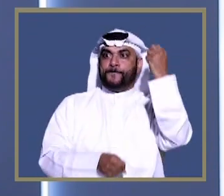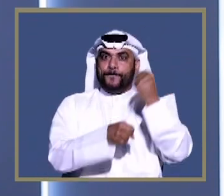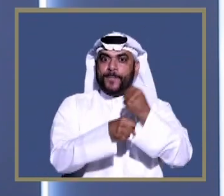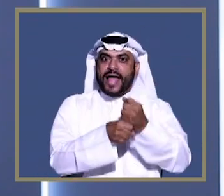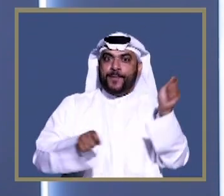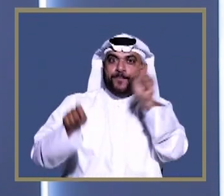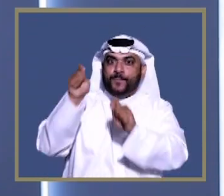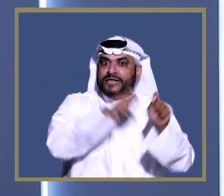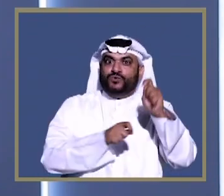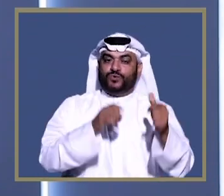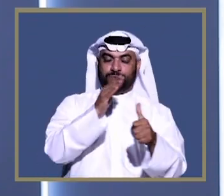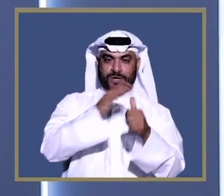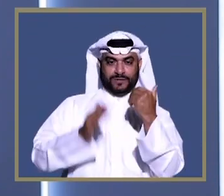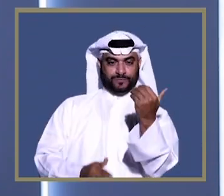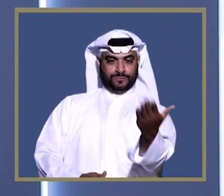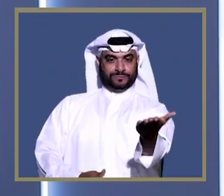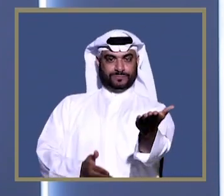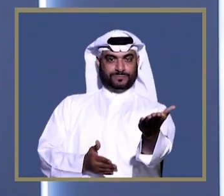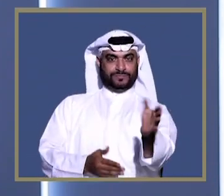المشروع بأن يكون